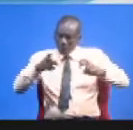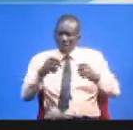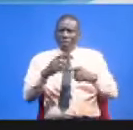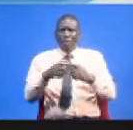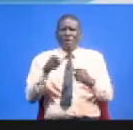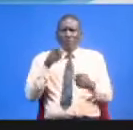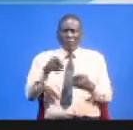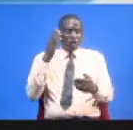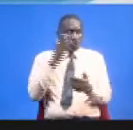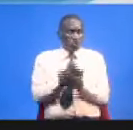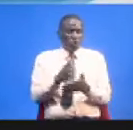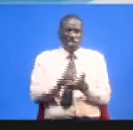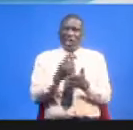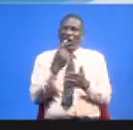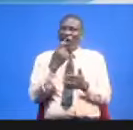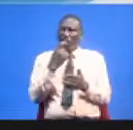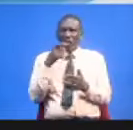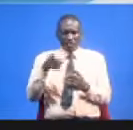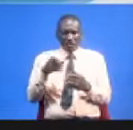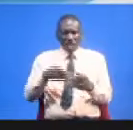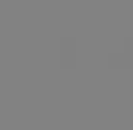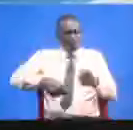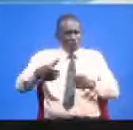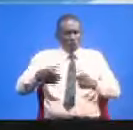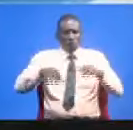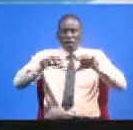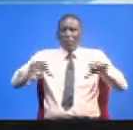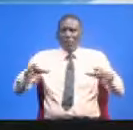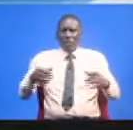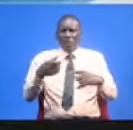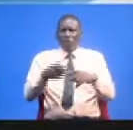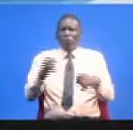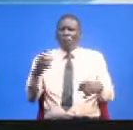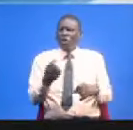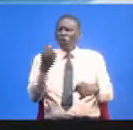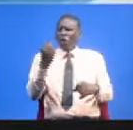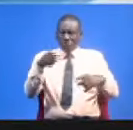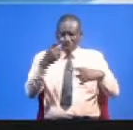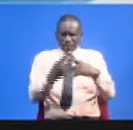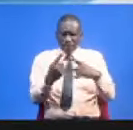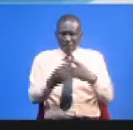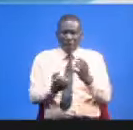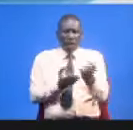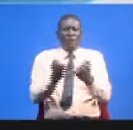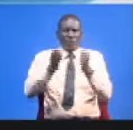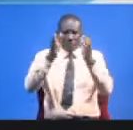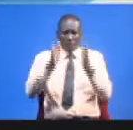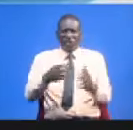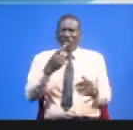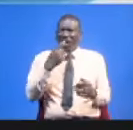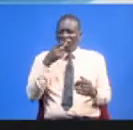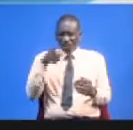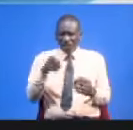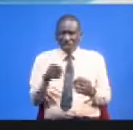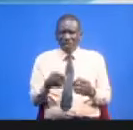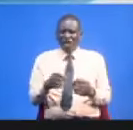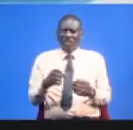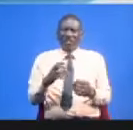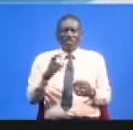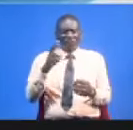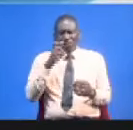katika ukweli kwamba mchele umekuwa ukizunguka sokoni tangu Mei mwaka huu. Mfanyabiashara wa mchele hata hivyo anahoji